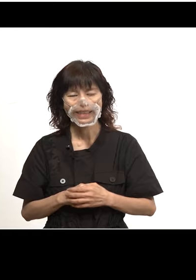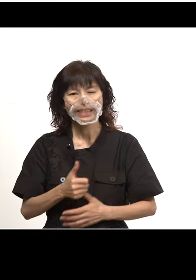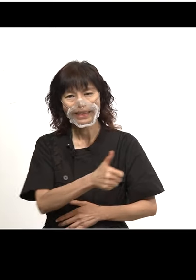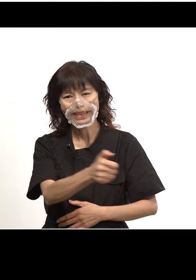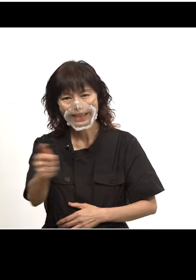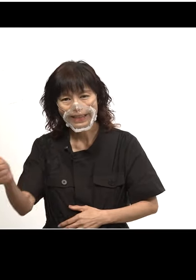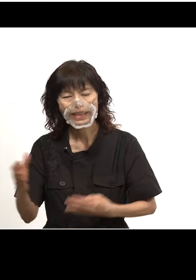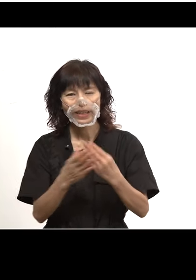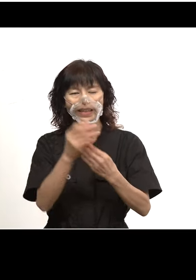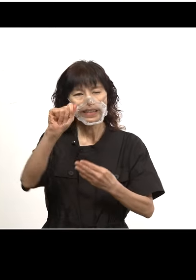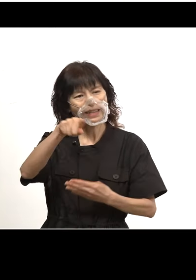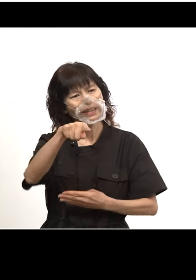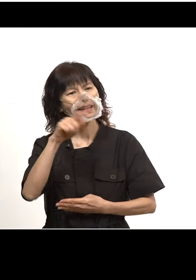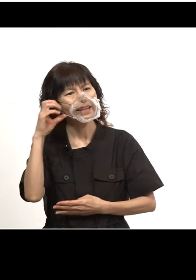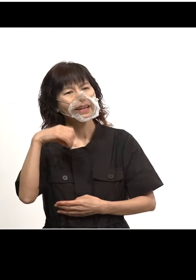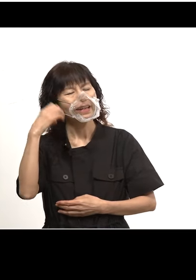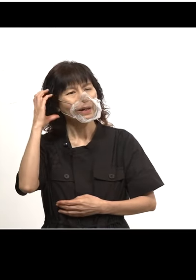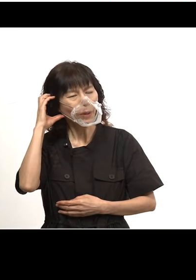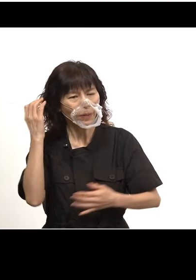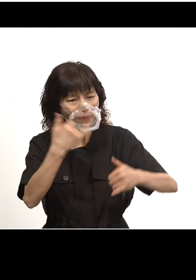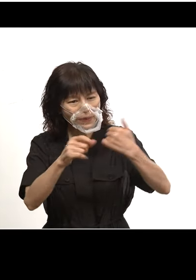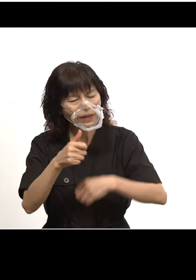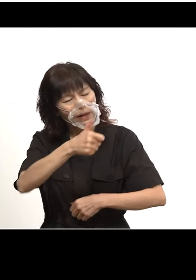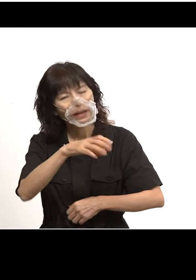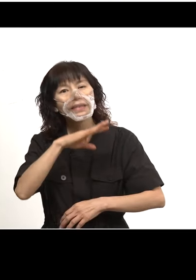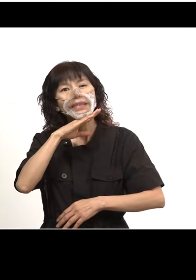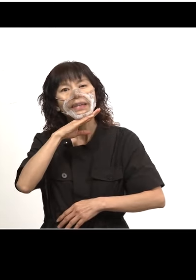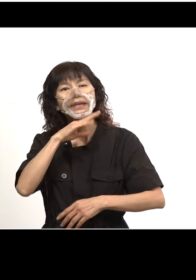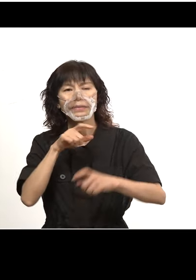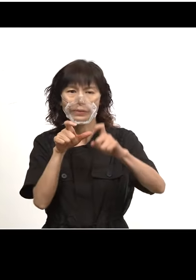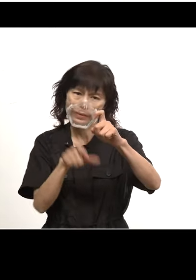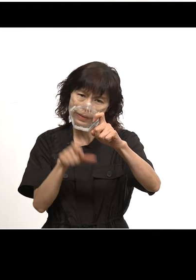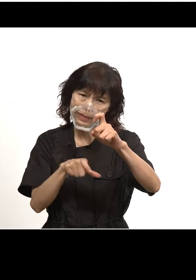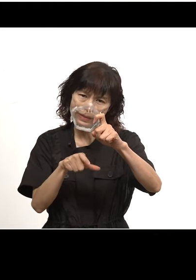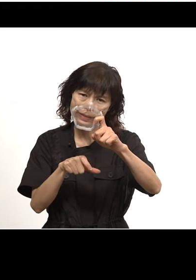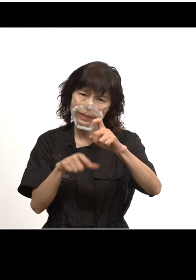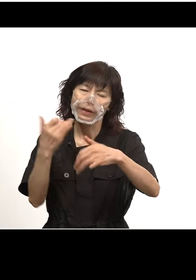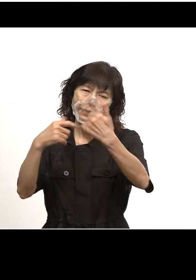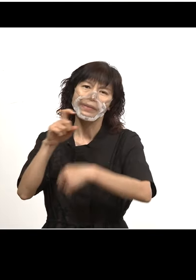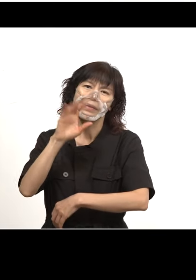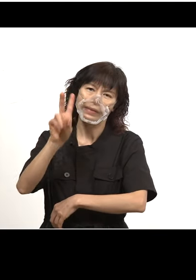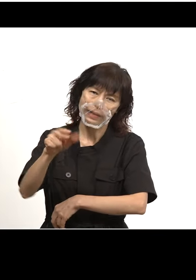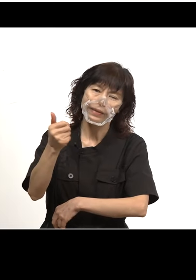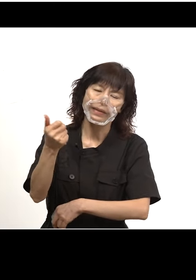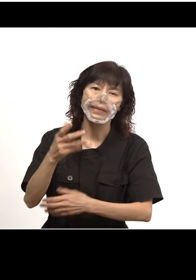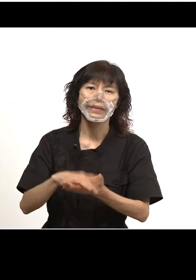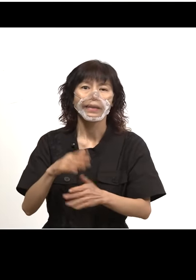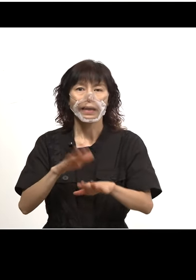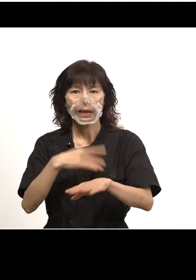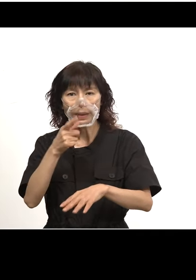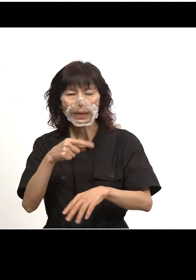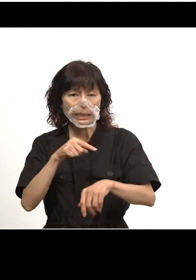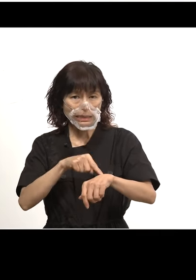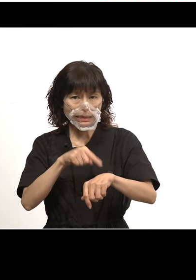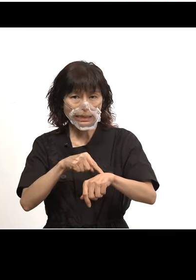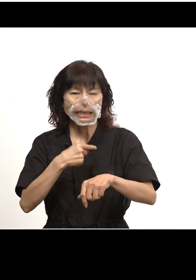多謝曬 ，Sid， 好期待你個婆婆。不過大家咧喺我哋等到九月先至有得睇啊！我哋頭先講到有啲嘢係需時